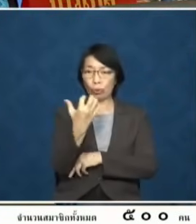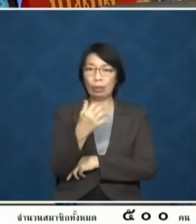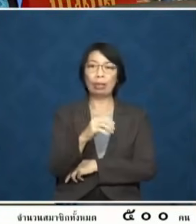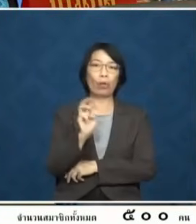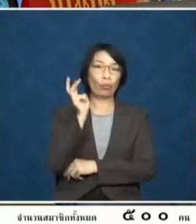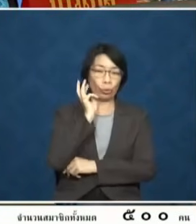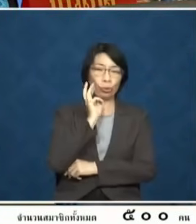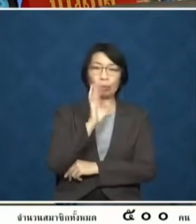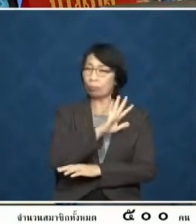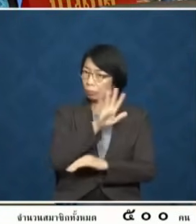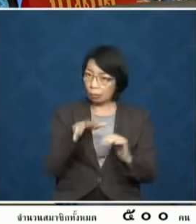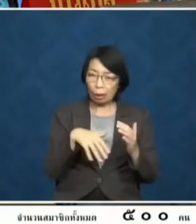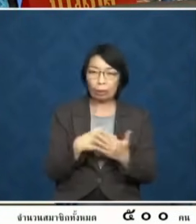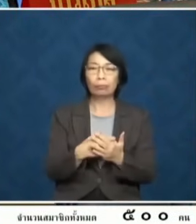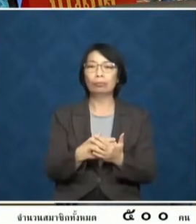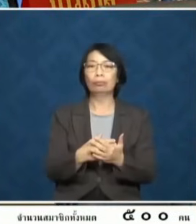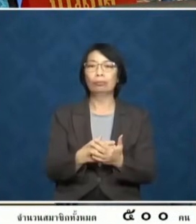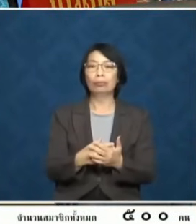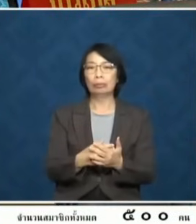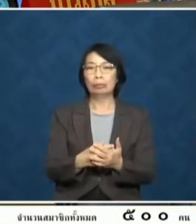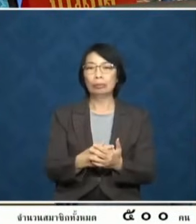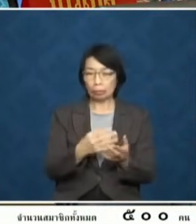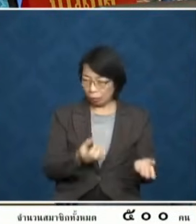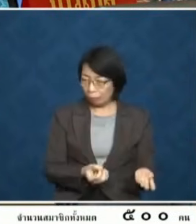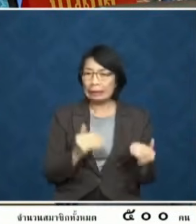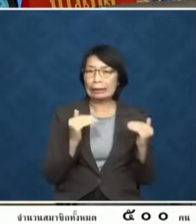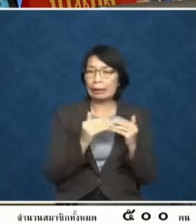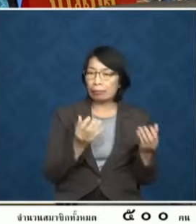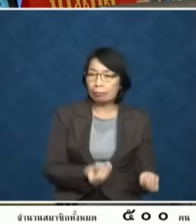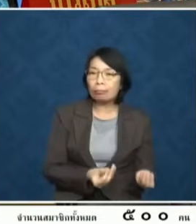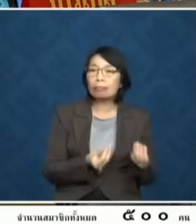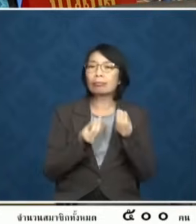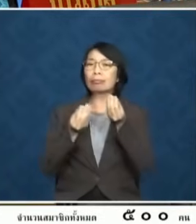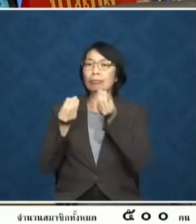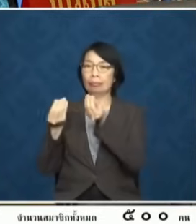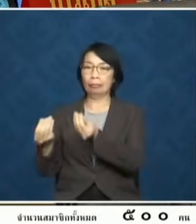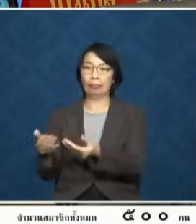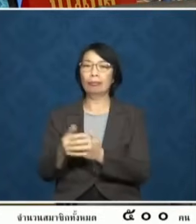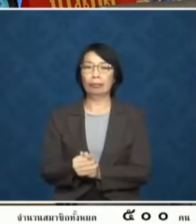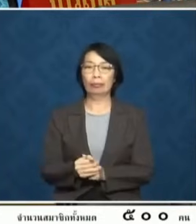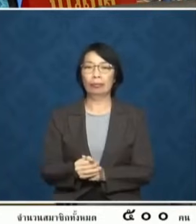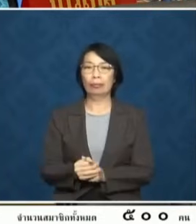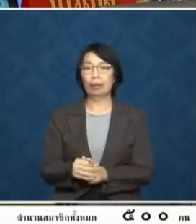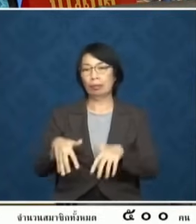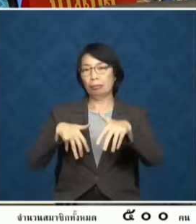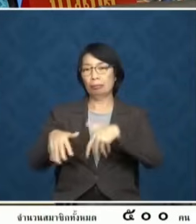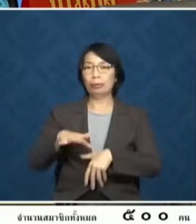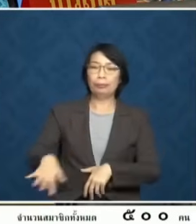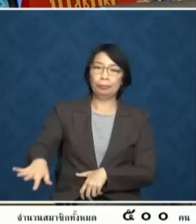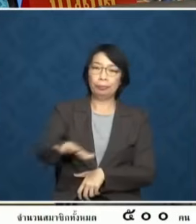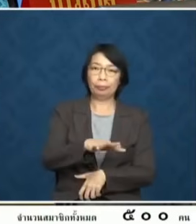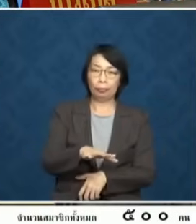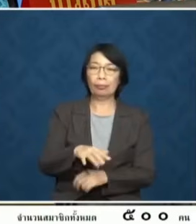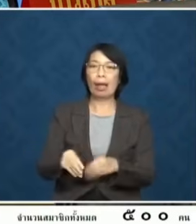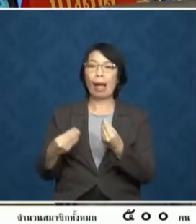มือกองทัพทั้งสถานีโทรทัศน์และวิทยุคืนสิทธิ์ในการจัดสรรทรัพยากรในการสื่อสารให้กับประชาชน